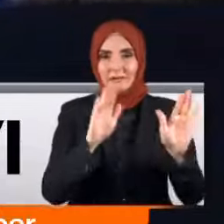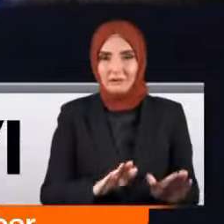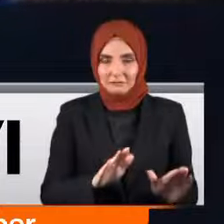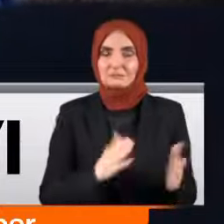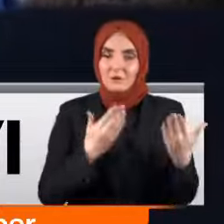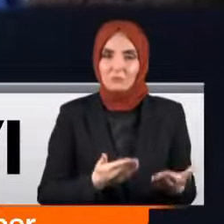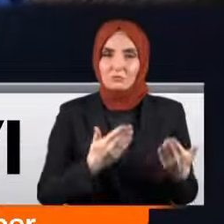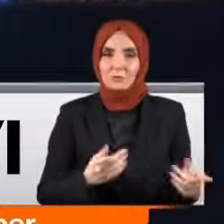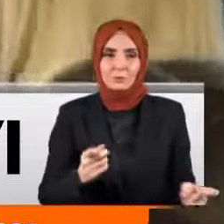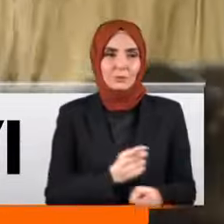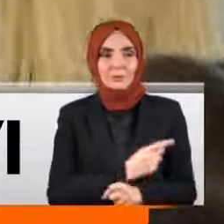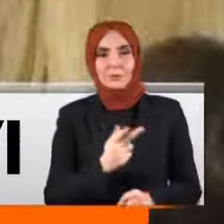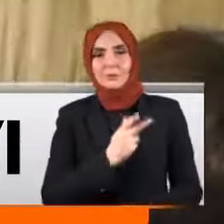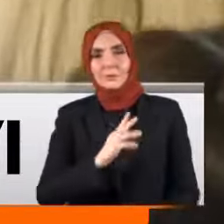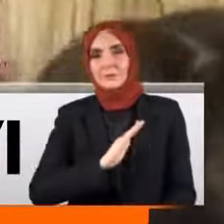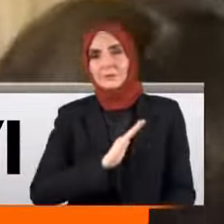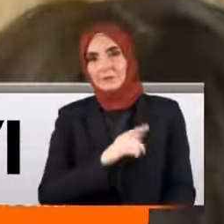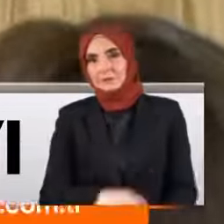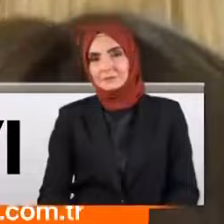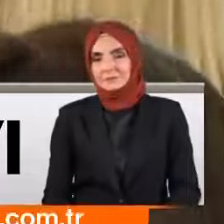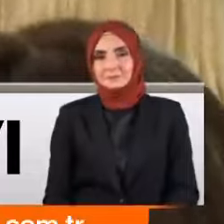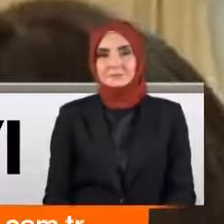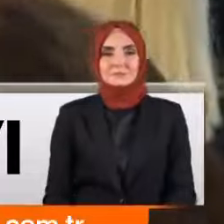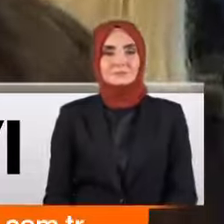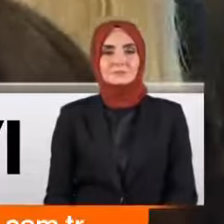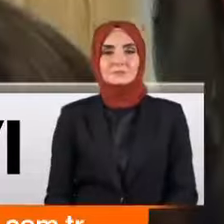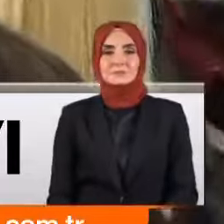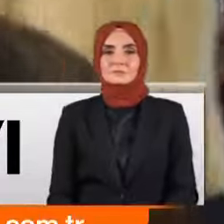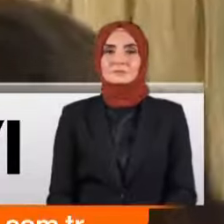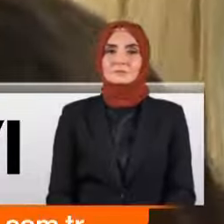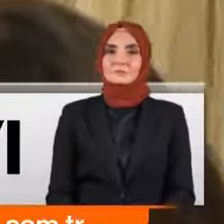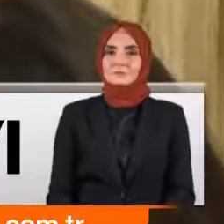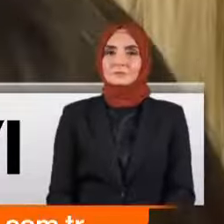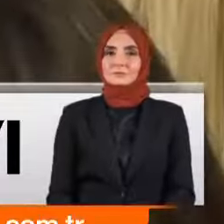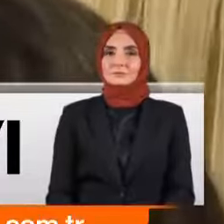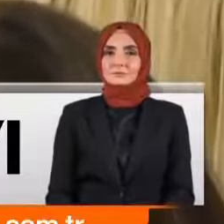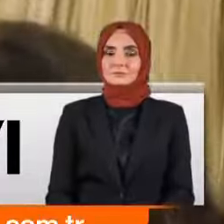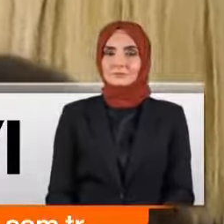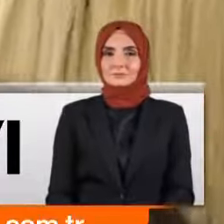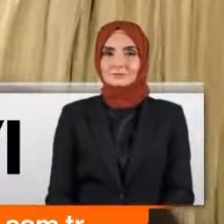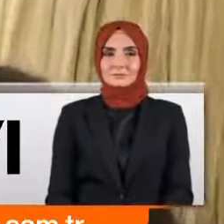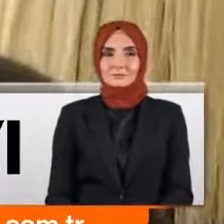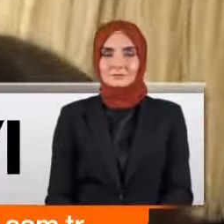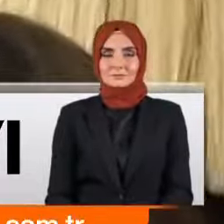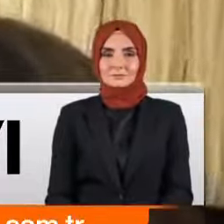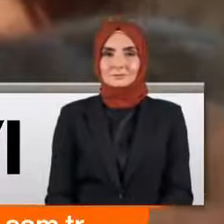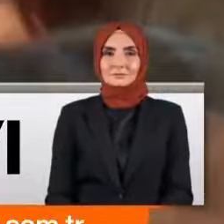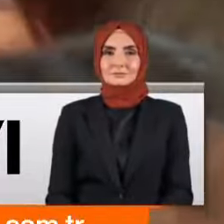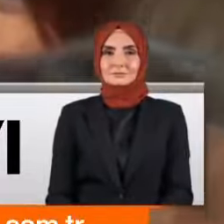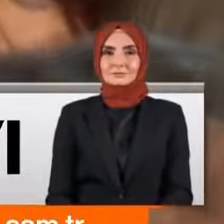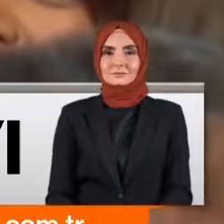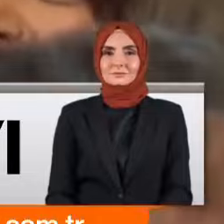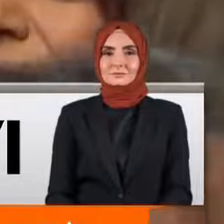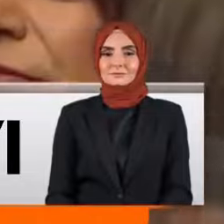Pazarlıklara Esenyurt'la başlandı. Kent uzlaşısı çağrısı yapmıştınız. Acaba Esenyurt dışında CHP ile anlaşılan başka yerlerde var mı?